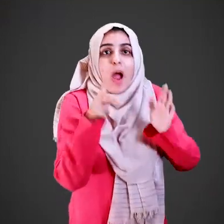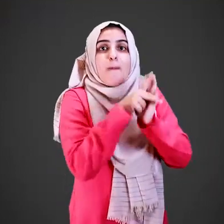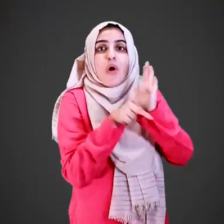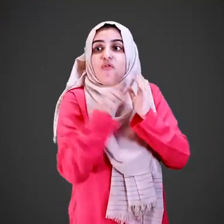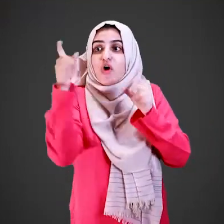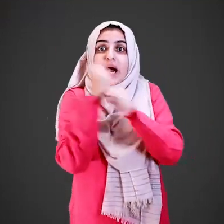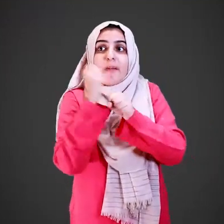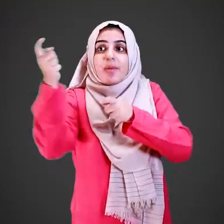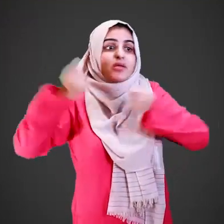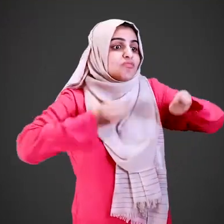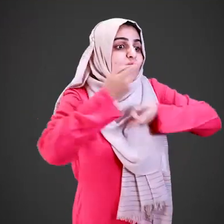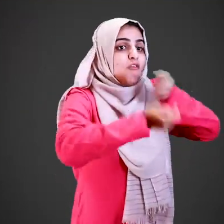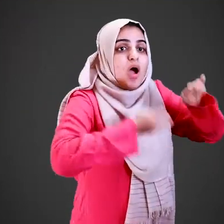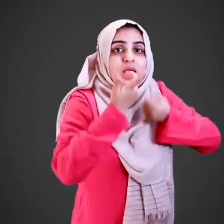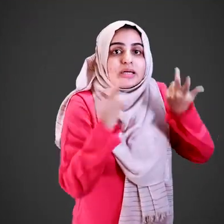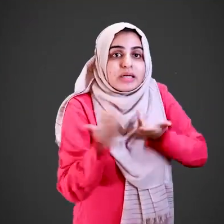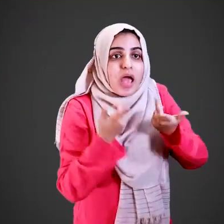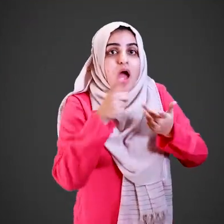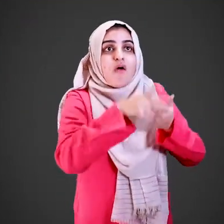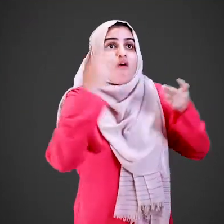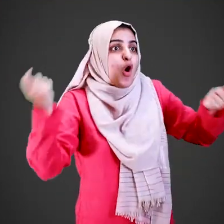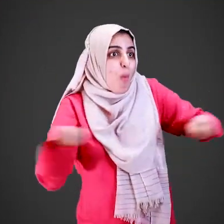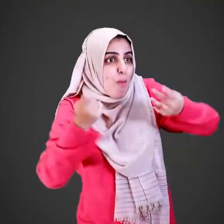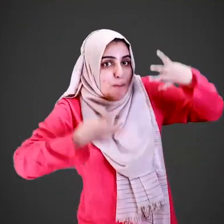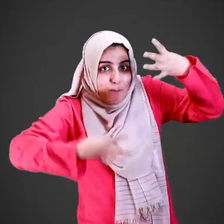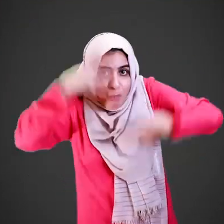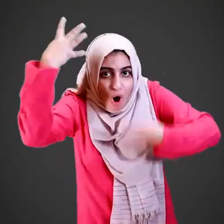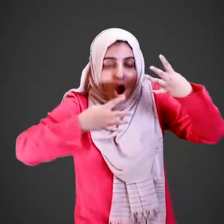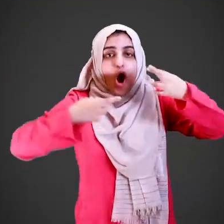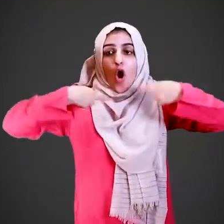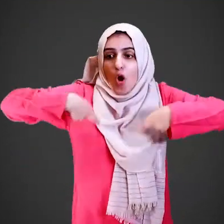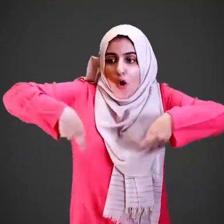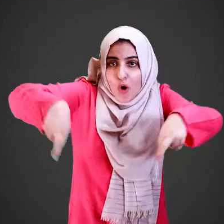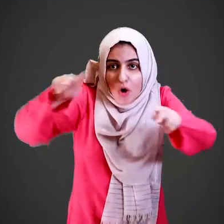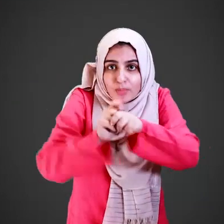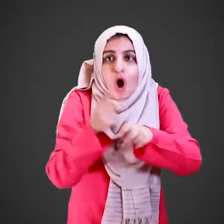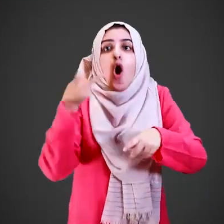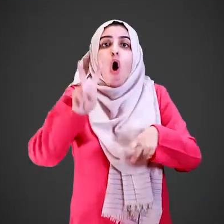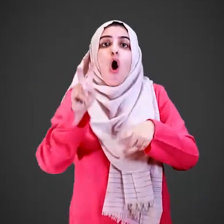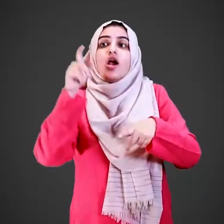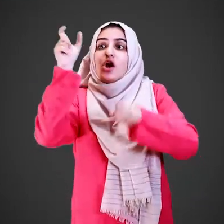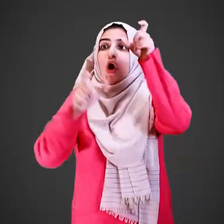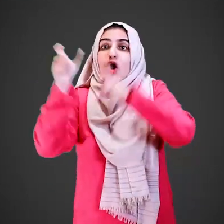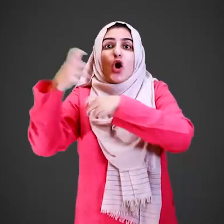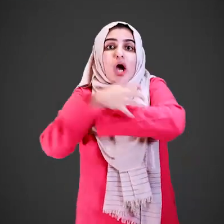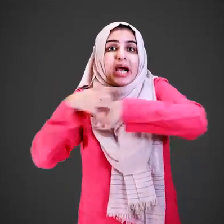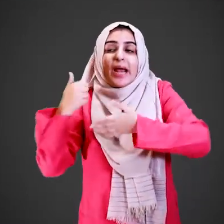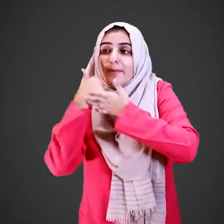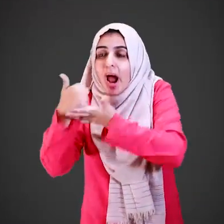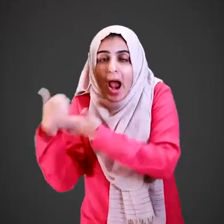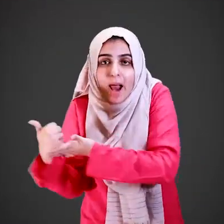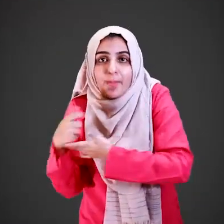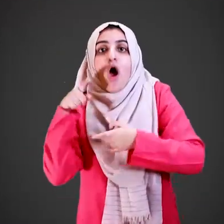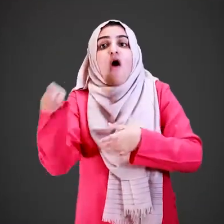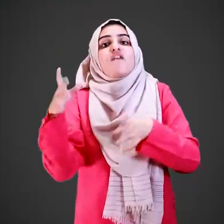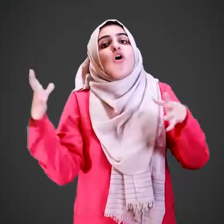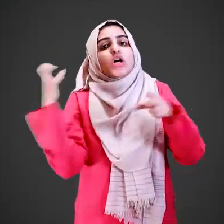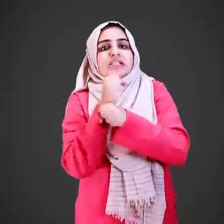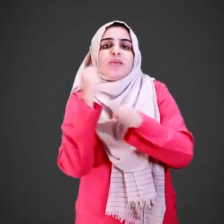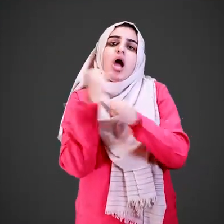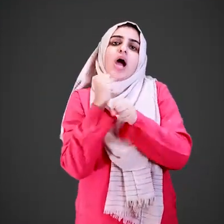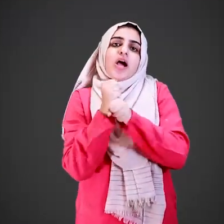जो पाकिस्तान में रहने वाले या किसी भी मुल्क में रहने वाले हैं, वो कोई चीज़ जब ख़रीदते हैं, जो स्पेंडिंग करते हैं, पैसा खर्च करते हैं, वो उसको